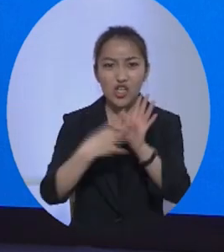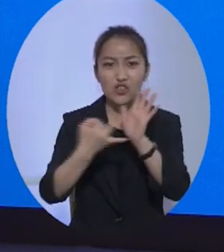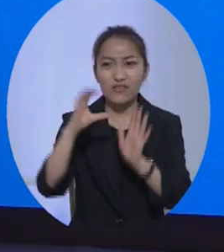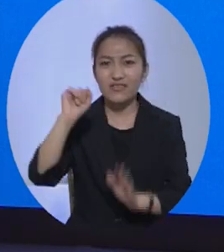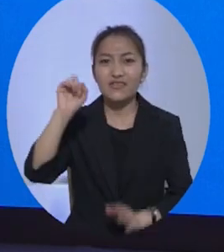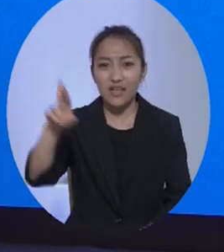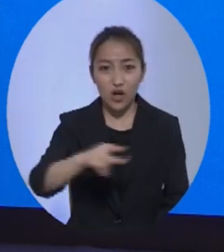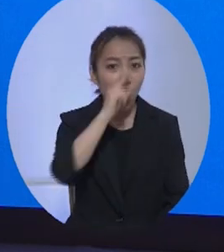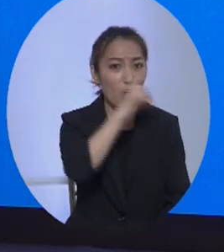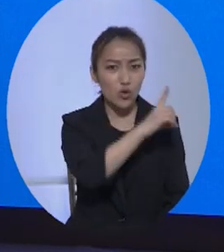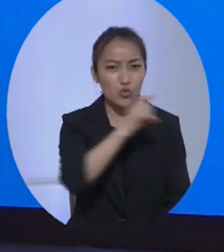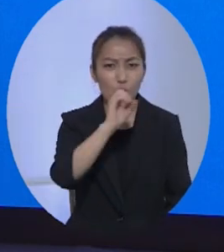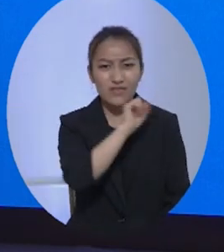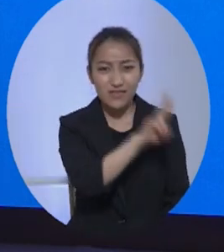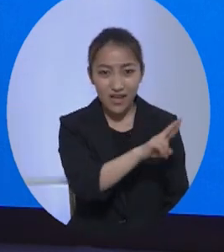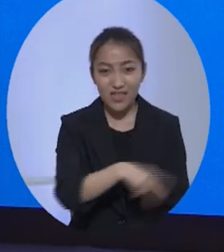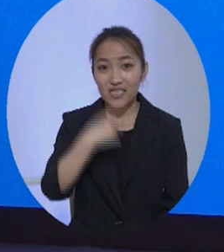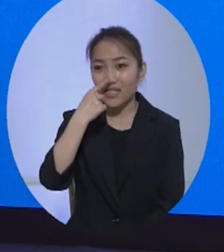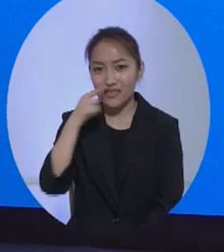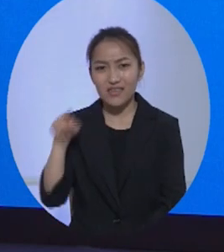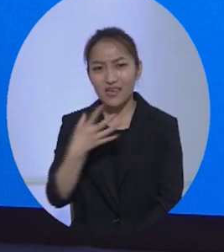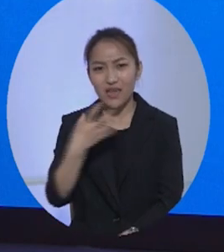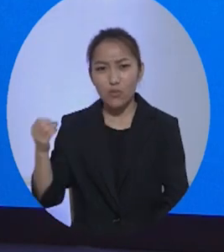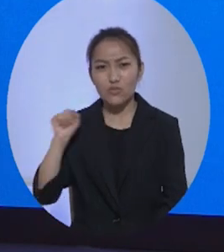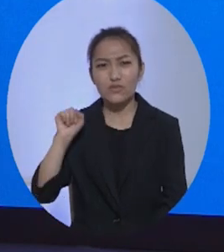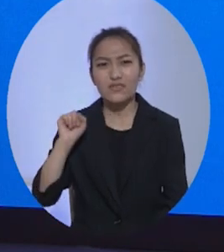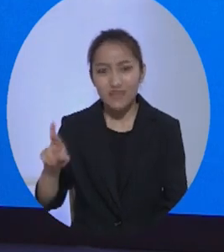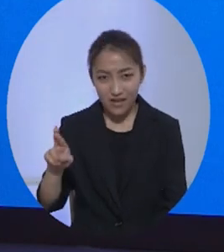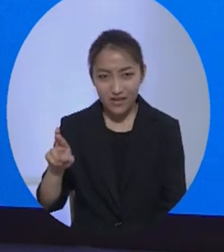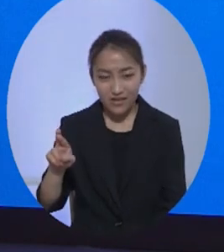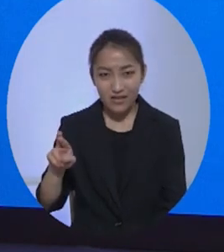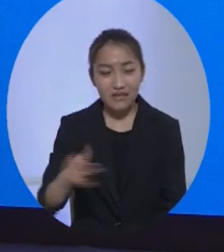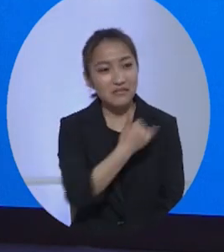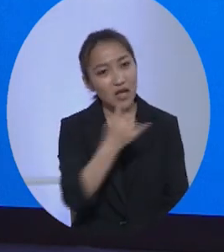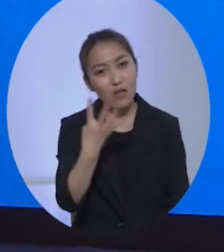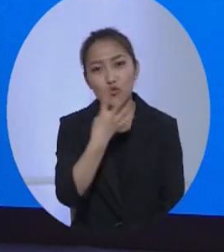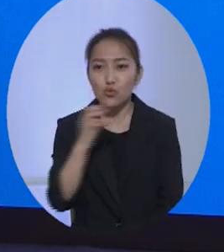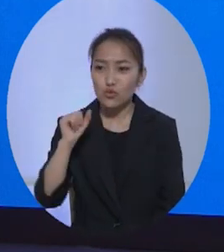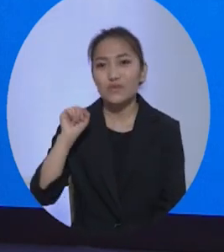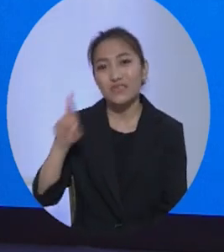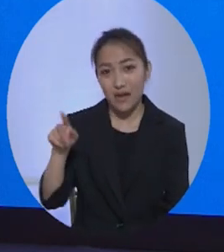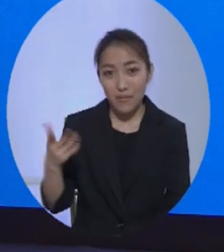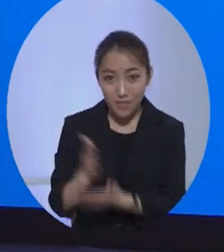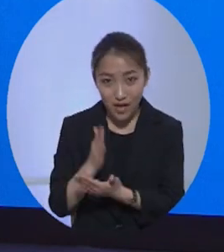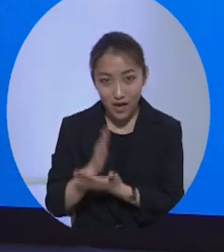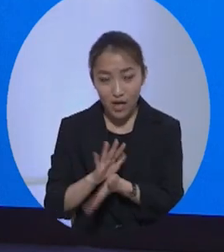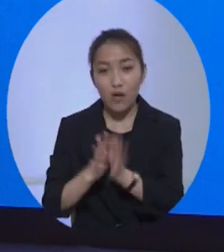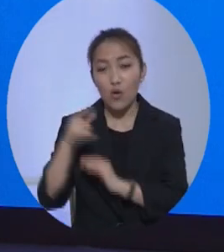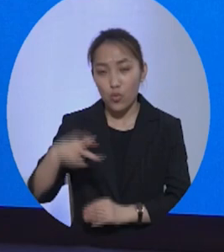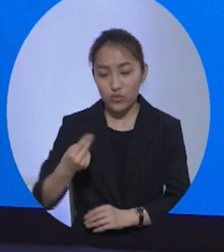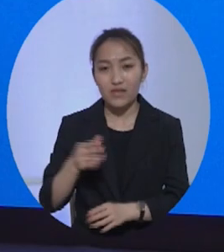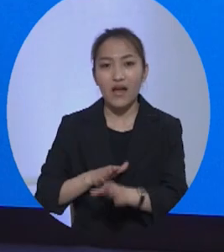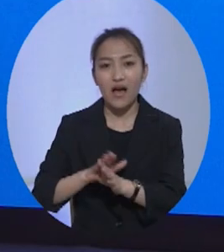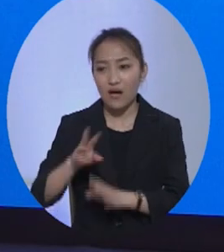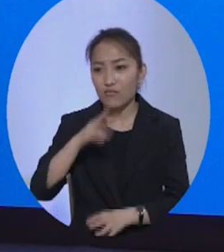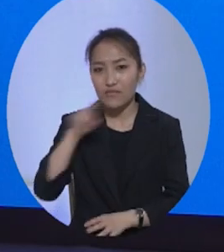97 сая, Орос 100 сая, Хятад 500 сая. За зарим юм дээр 400 сая гэж байдаг. Тэгвэл бид яг одоо албан